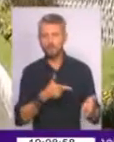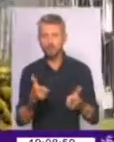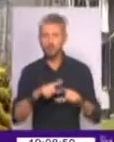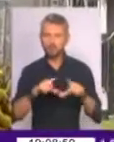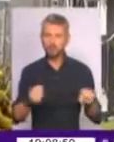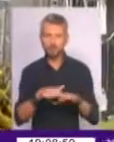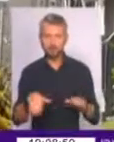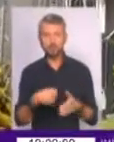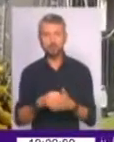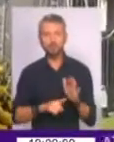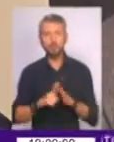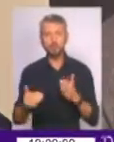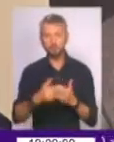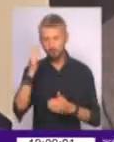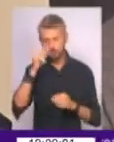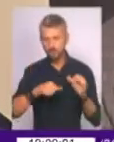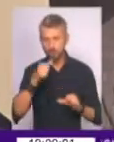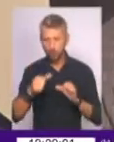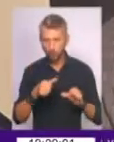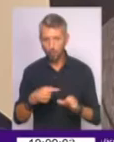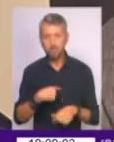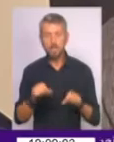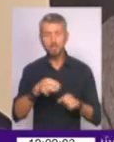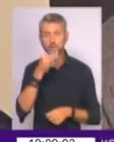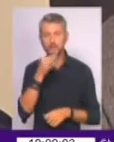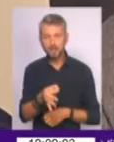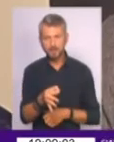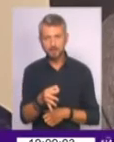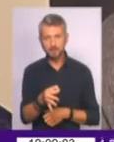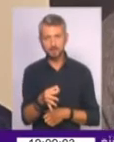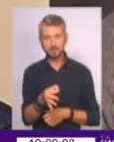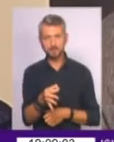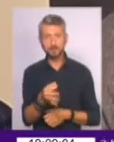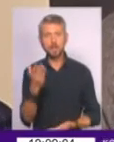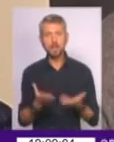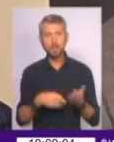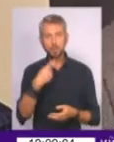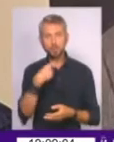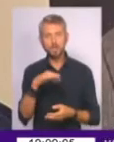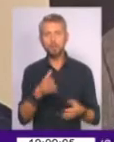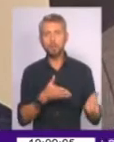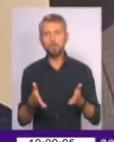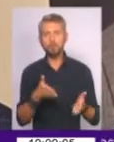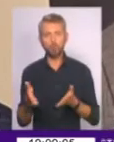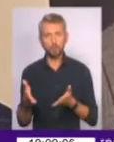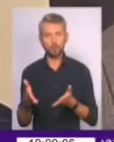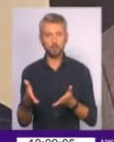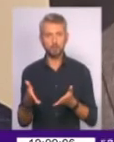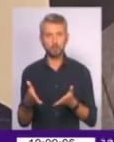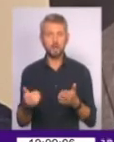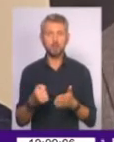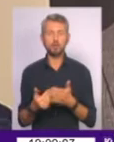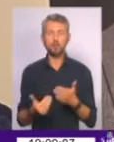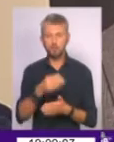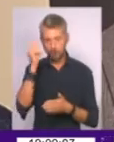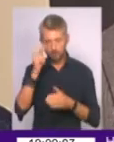до початку нового навчального року. Я можу сказати, якщо говорити про підготовку до нового